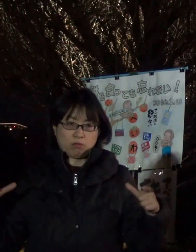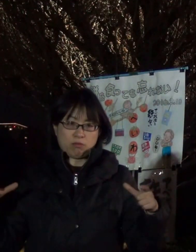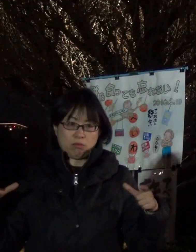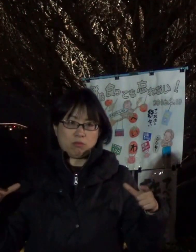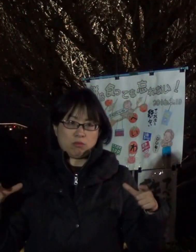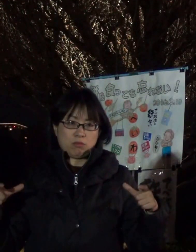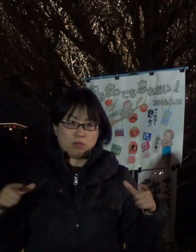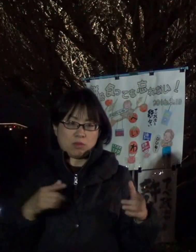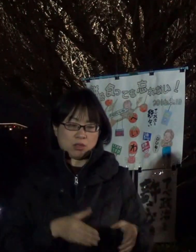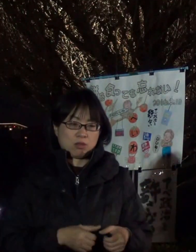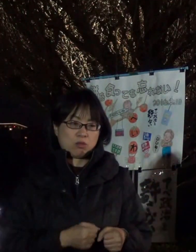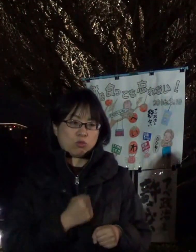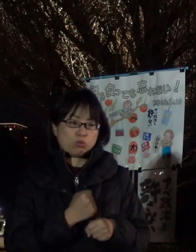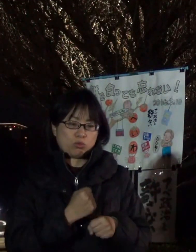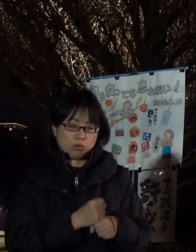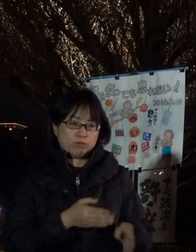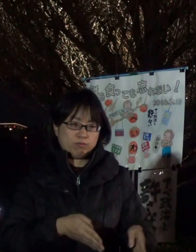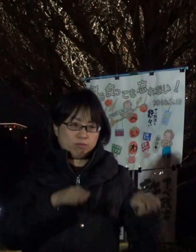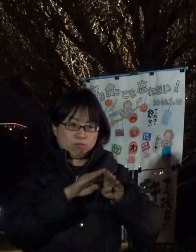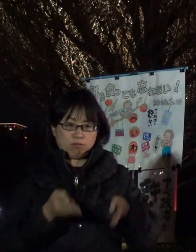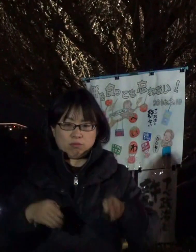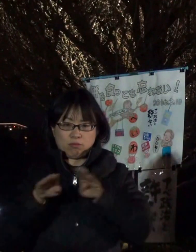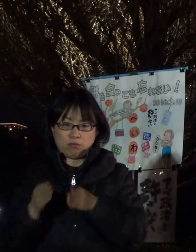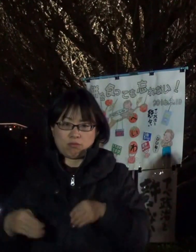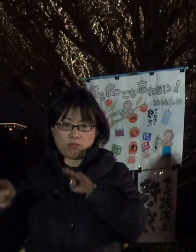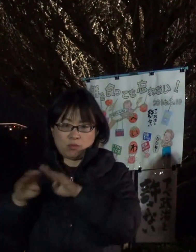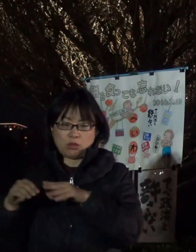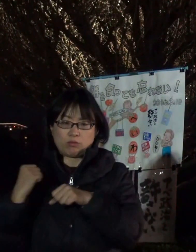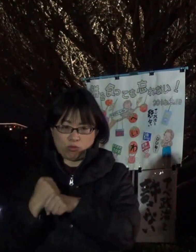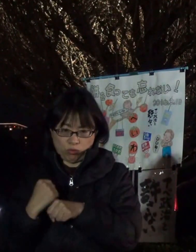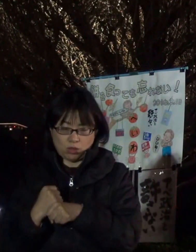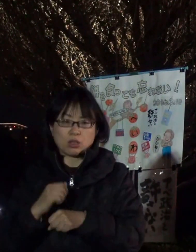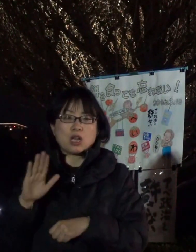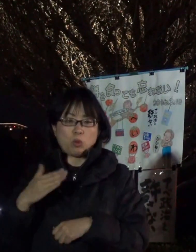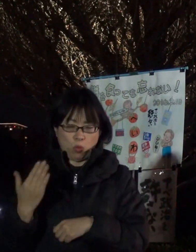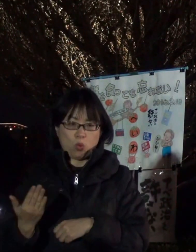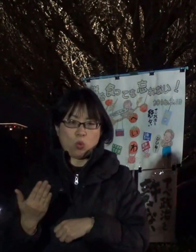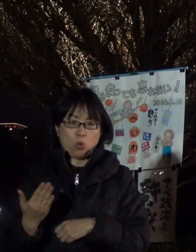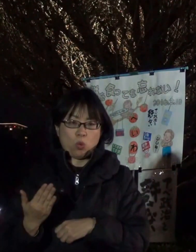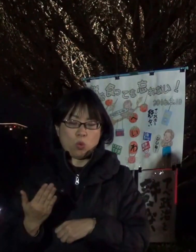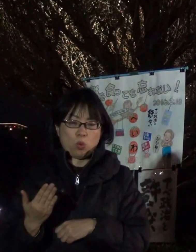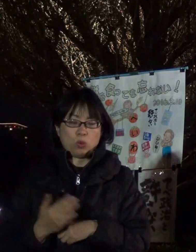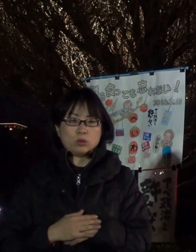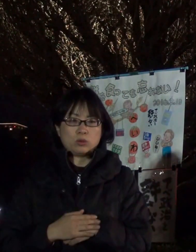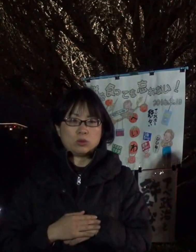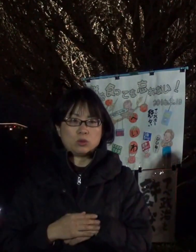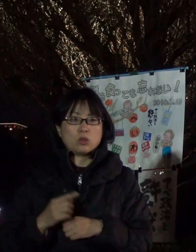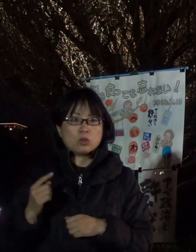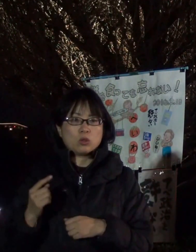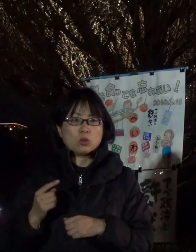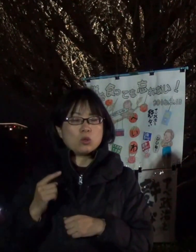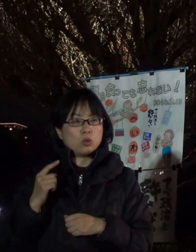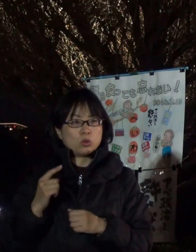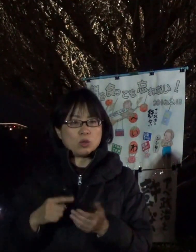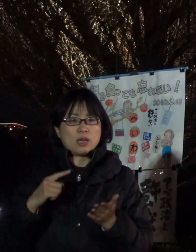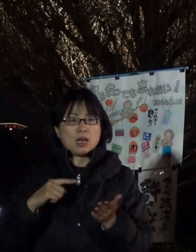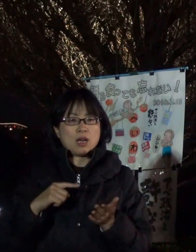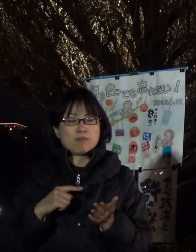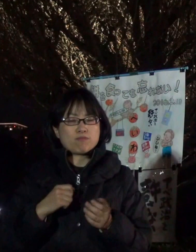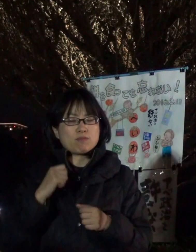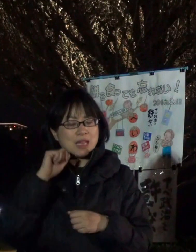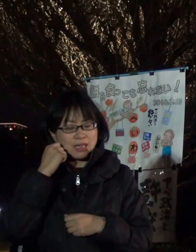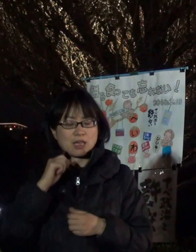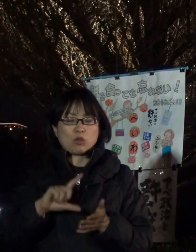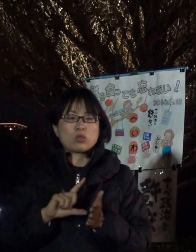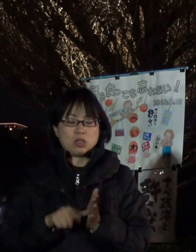もすぐ計算できると思います。今タンク非常にやばい状態です。水を何とかして止めなきゃいけない。じ